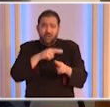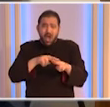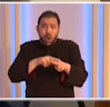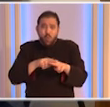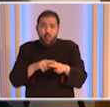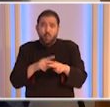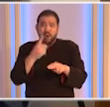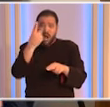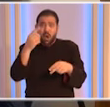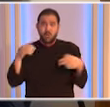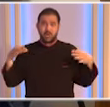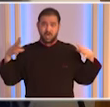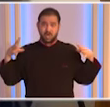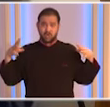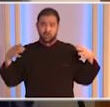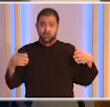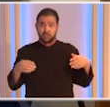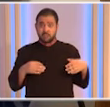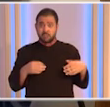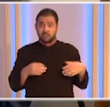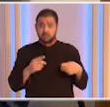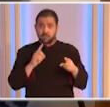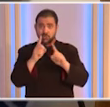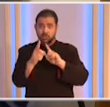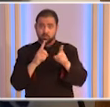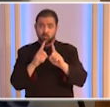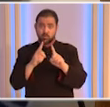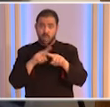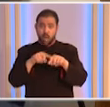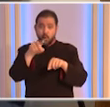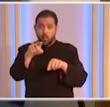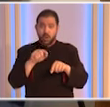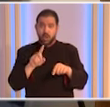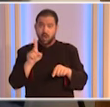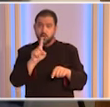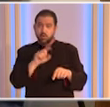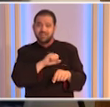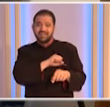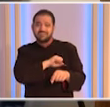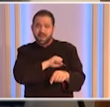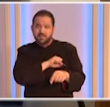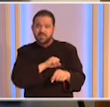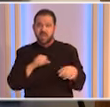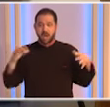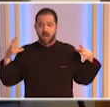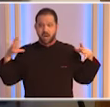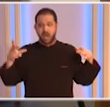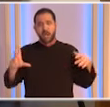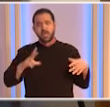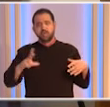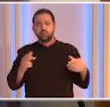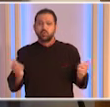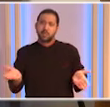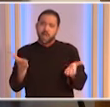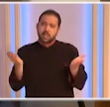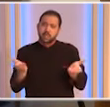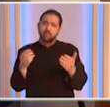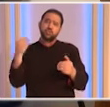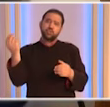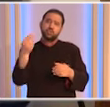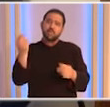părea ceva nefiresc ca un înger să se adreseze către ea. Nu te spăimânta, că arhanghel